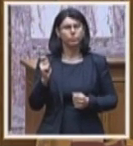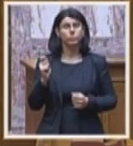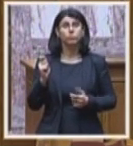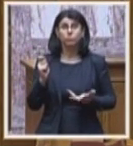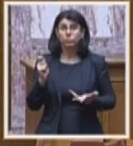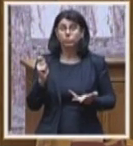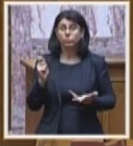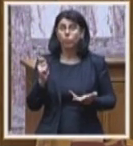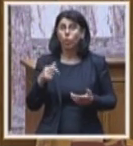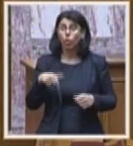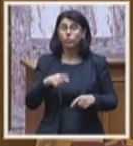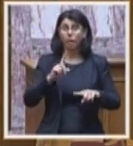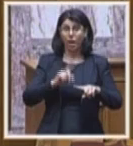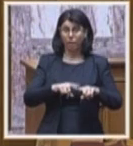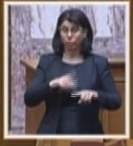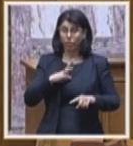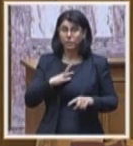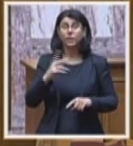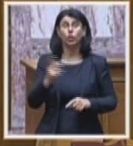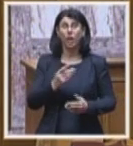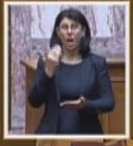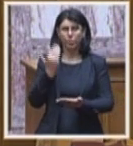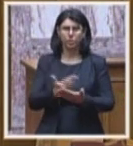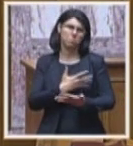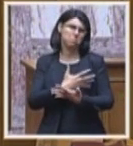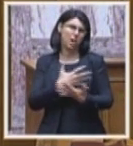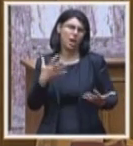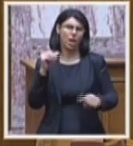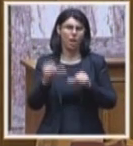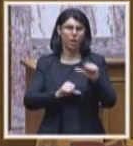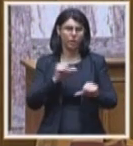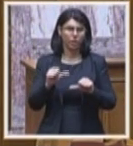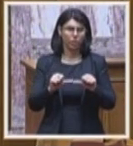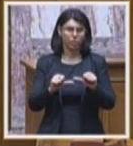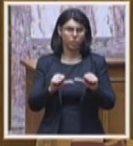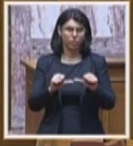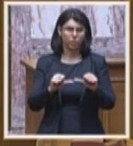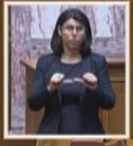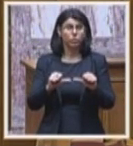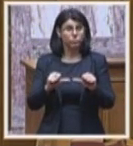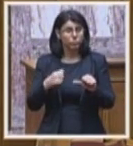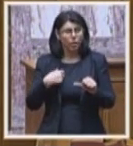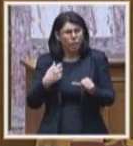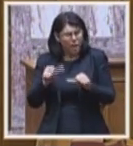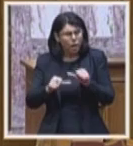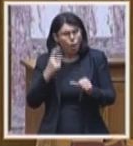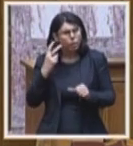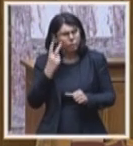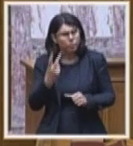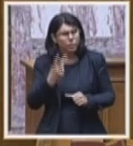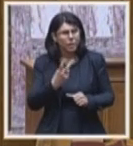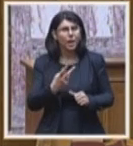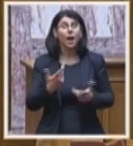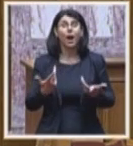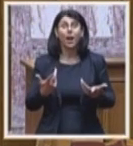όπου απαιτεί ο πολίτης, η κοινωνία μας, τεράστιες αλλαγές που έχει εντοπίσει, που έχουμε εντοπίσει όλοι μας, αλλά δεν